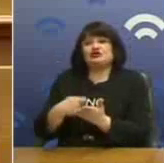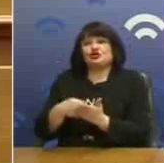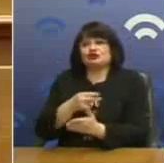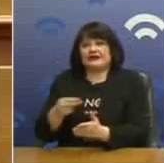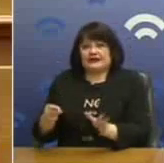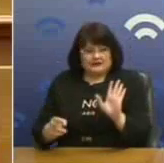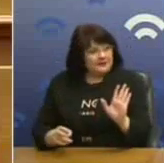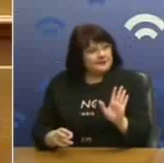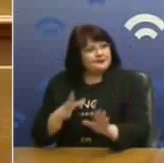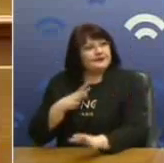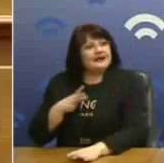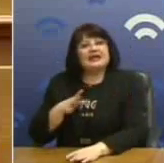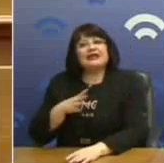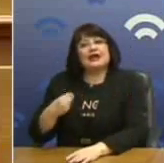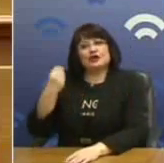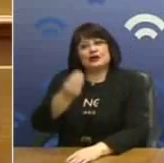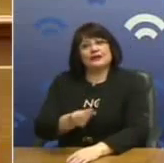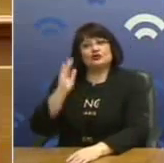Θέλω να καταθέσω στα πρακτικά